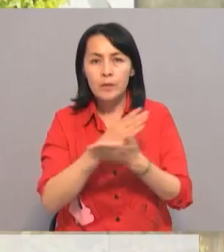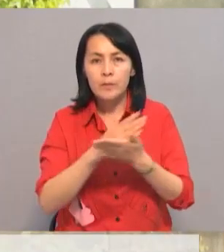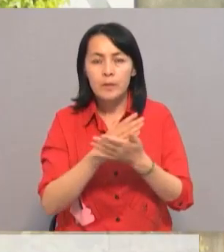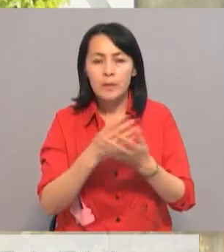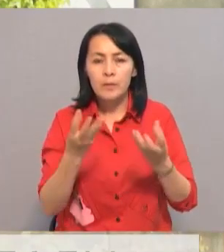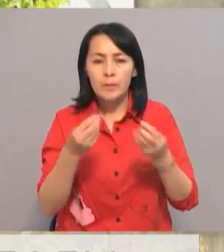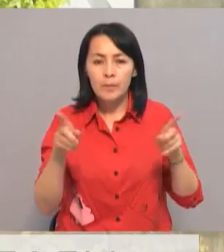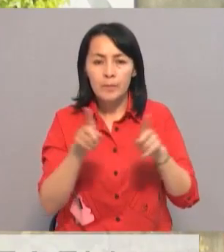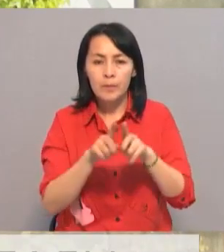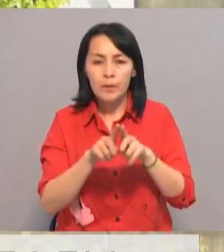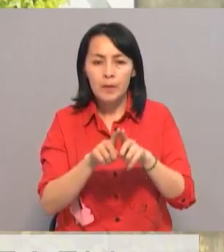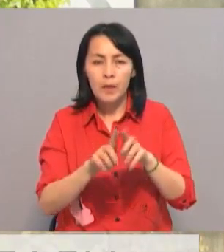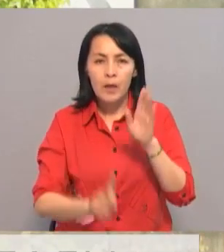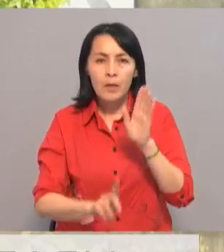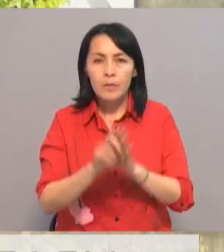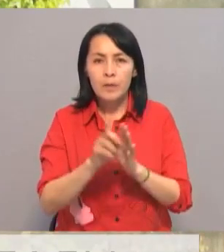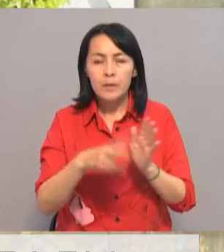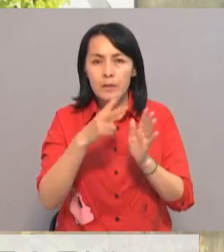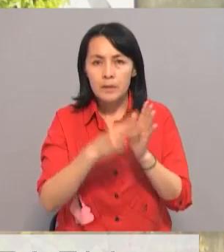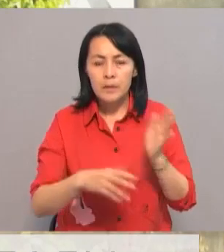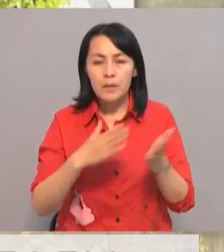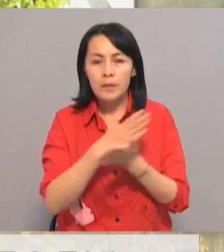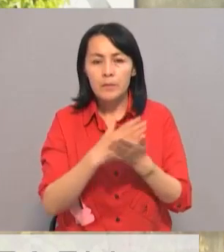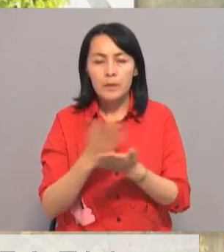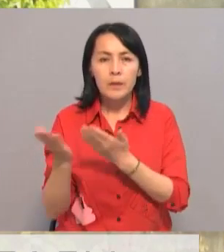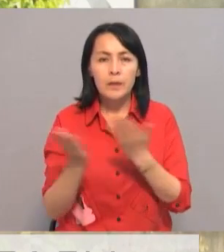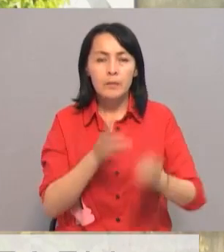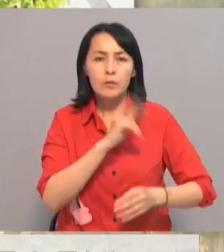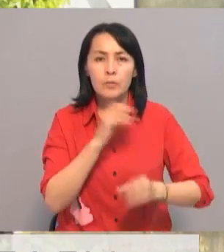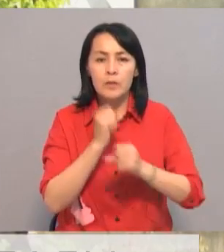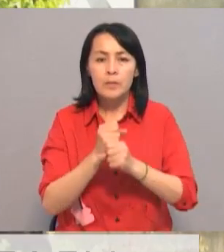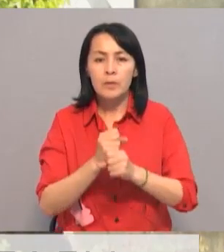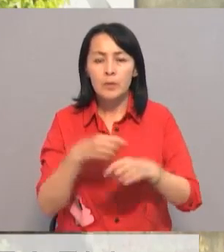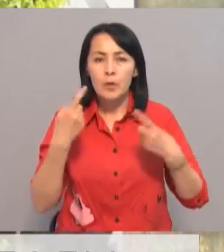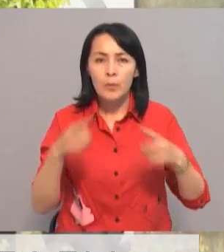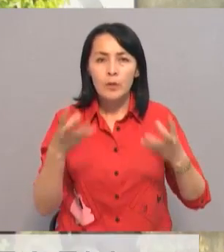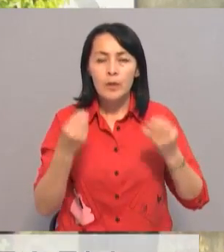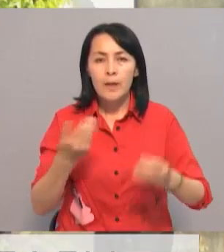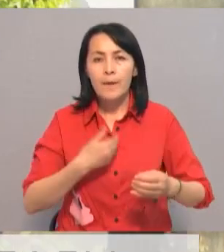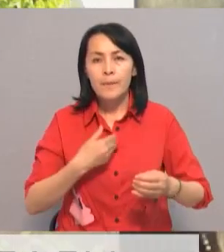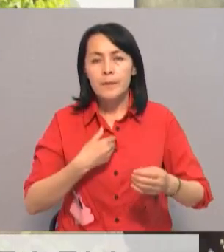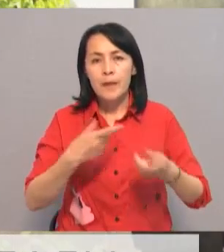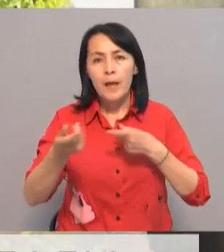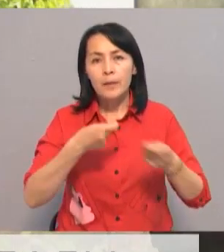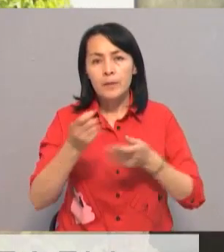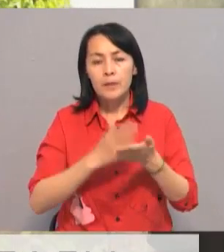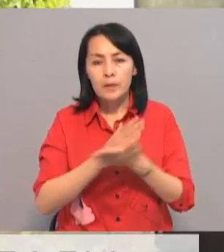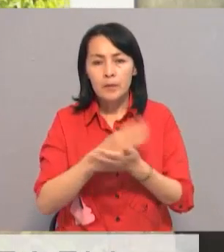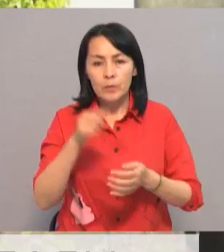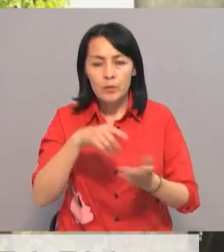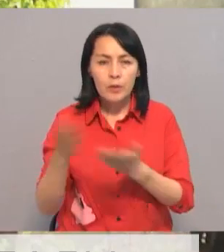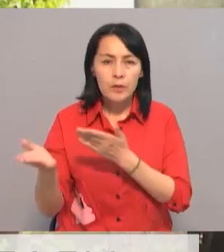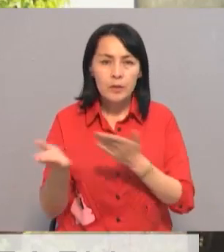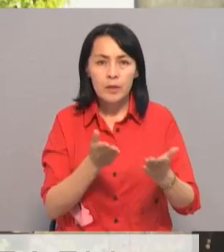қызметкерлерінде қостық. Жалпы алғанда 80 қызметкер қазір осы жерде жұмыс істеп жатыр. Одан бөлек бізде аппарат қызметкерлерде осы